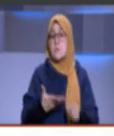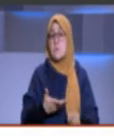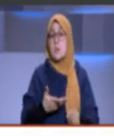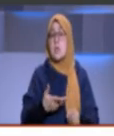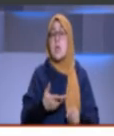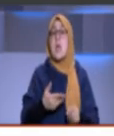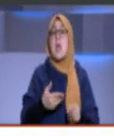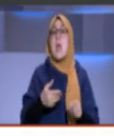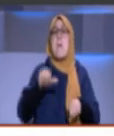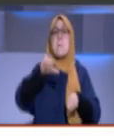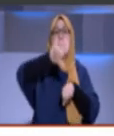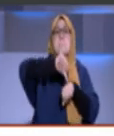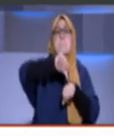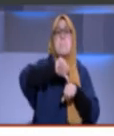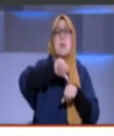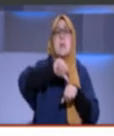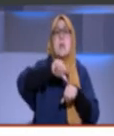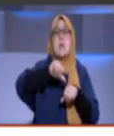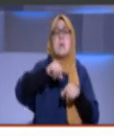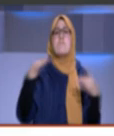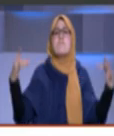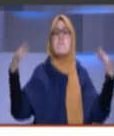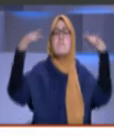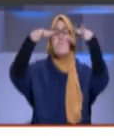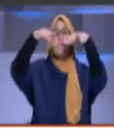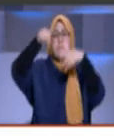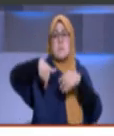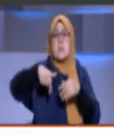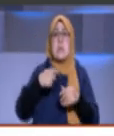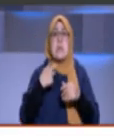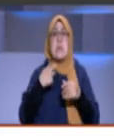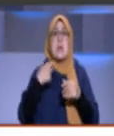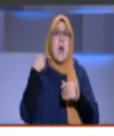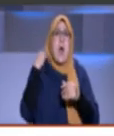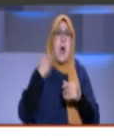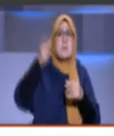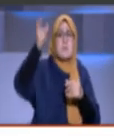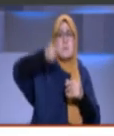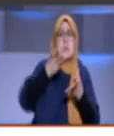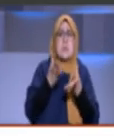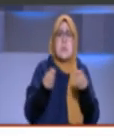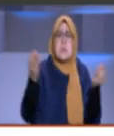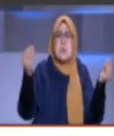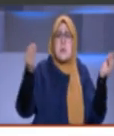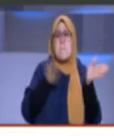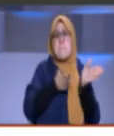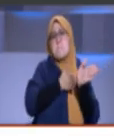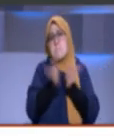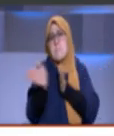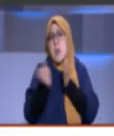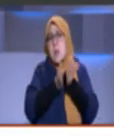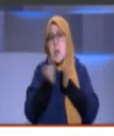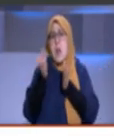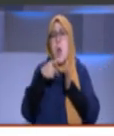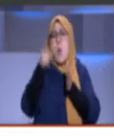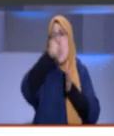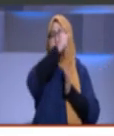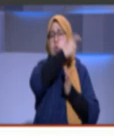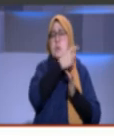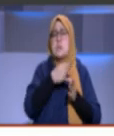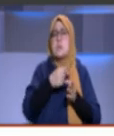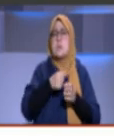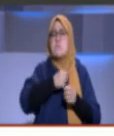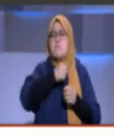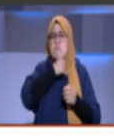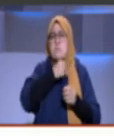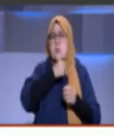الأميرية ربما بيه عدد كبير من الإخوان او من السلفيين. الأمر ده ما بيبقاش بعيد عن ذهنية اللي بيختار، يعني لو قدامه